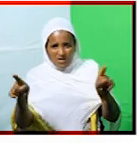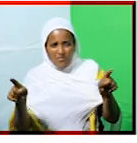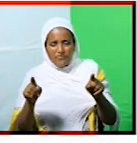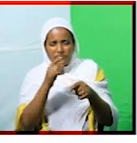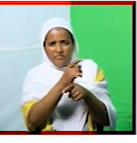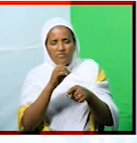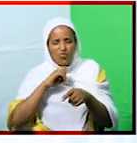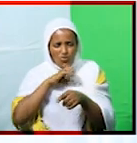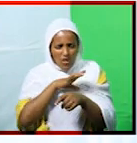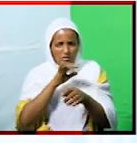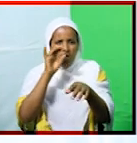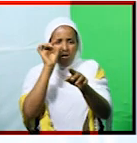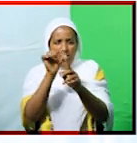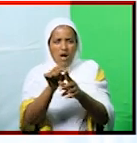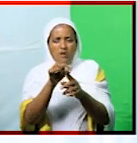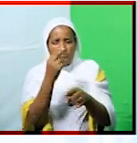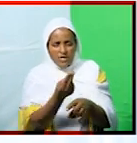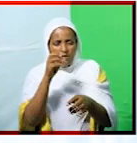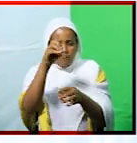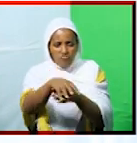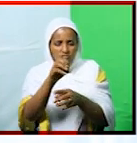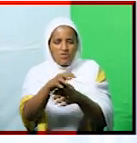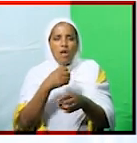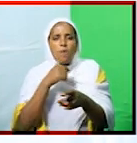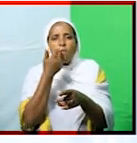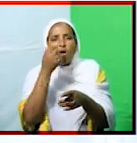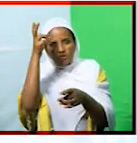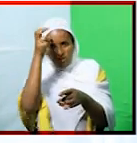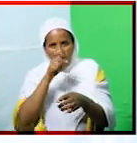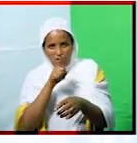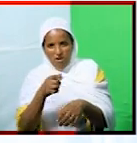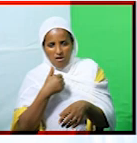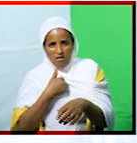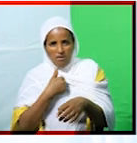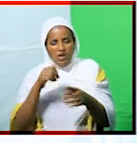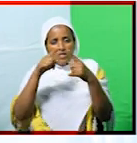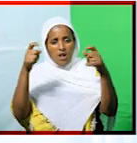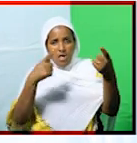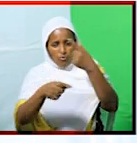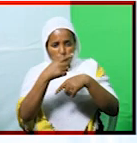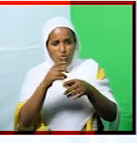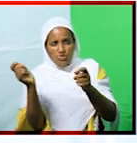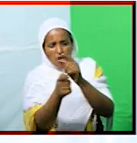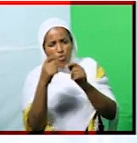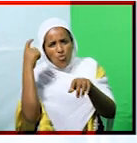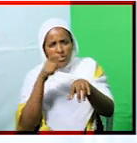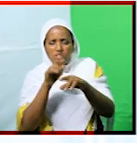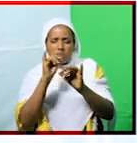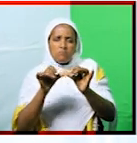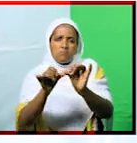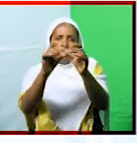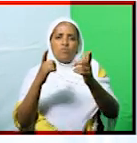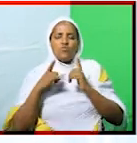ክርዳድ የሚዘራ አለ፣ ሰይጣን አለ፣ እሱ ጠላት መጥቶ ዘራ ይላል። ይሄ ሁልጊዜ የሚኖር